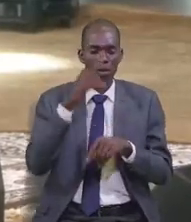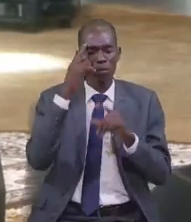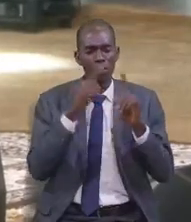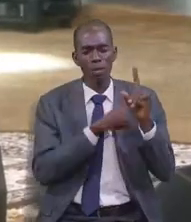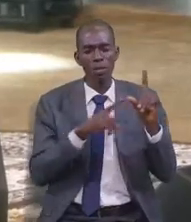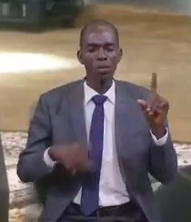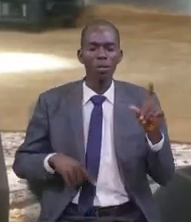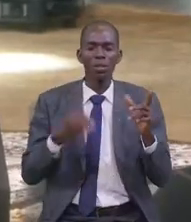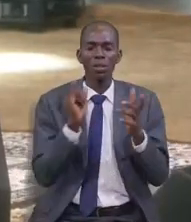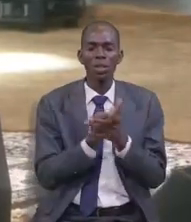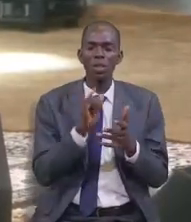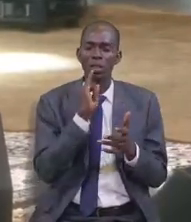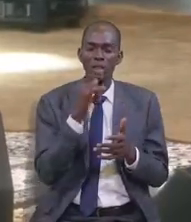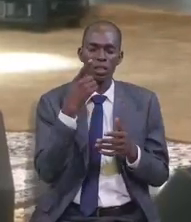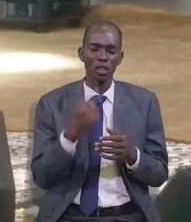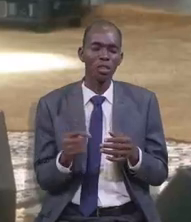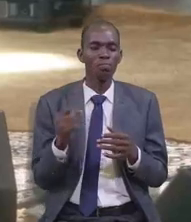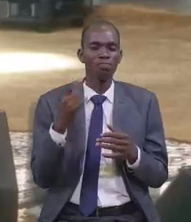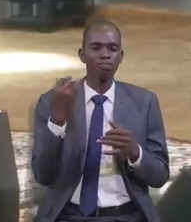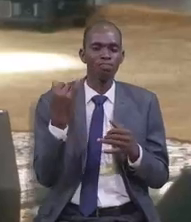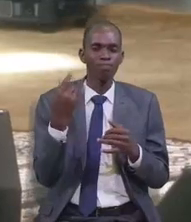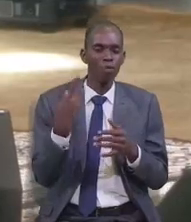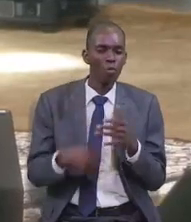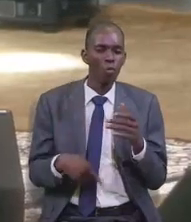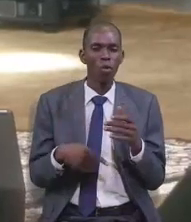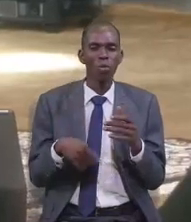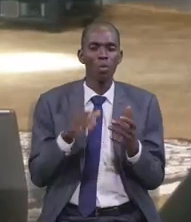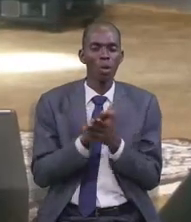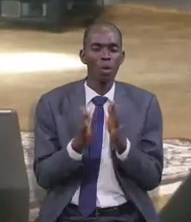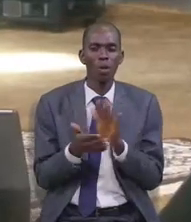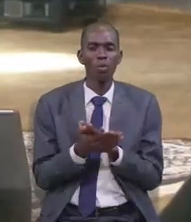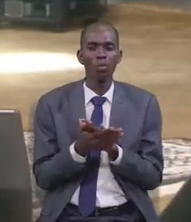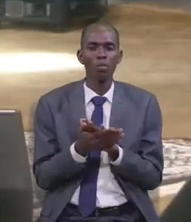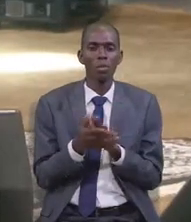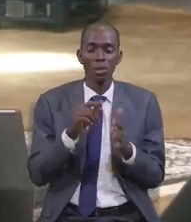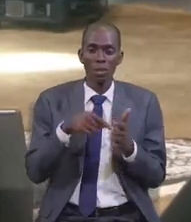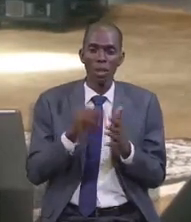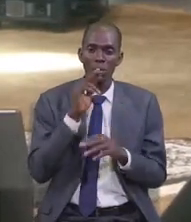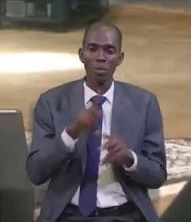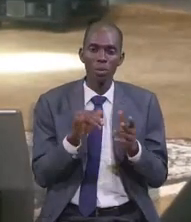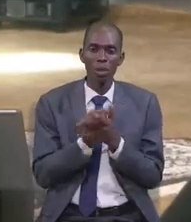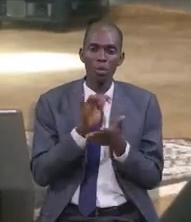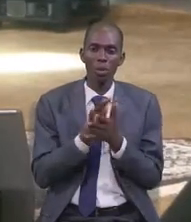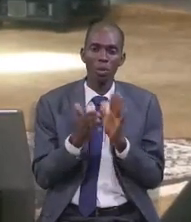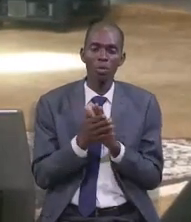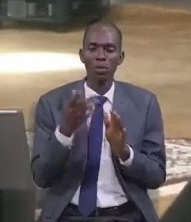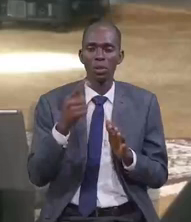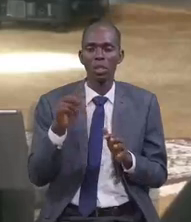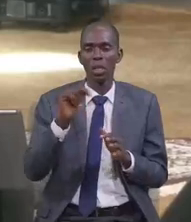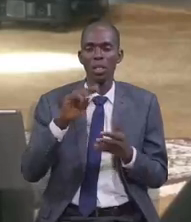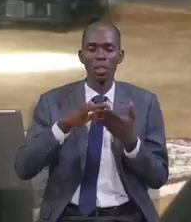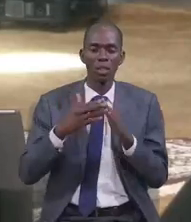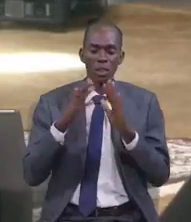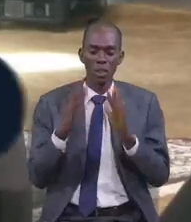C'est ça qui est la fin. C'est ce que tu deviens un Nazaréen, un membre de l'église appelée la